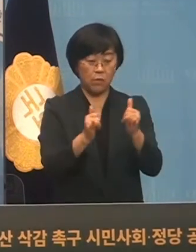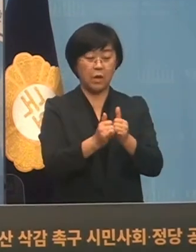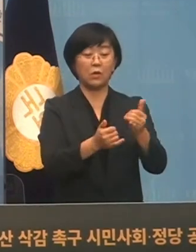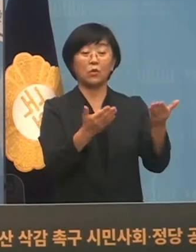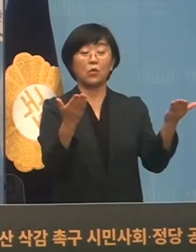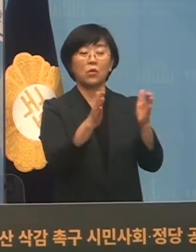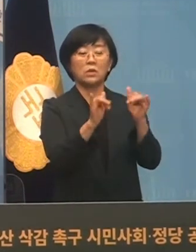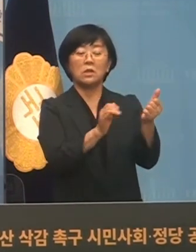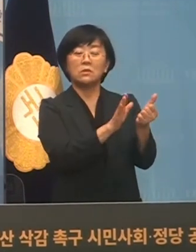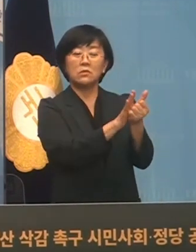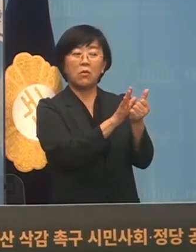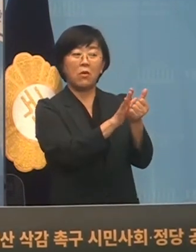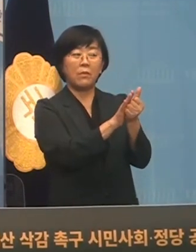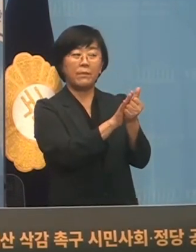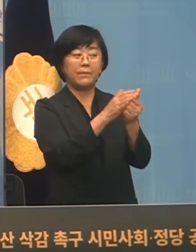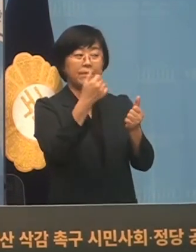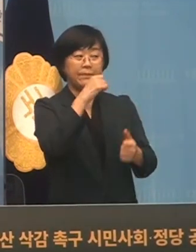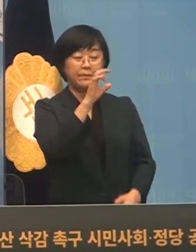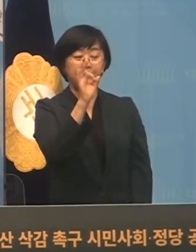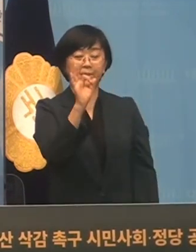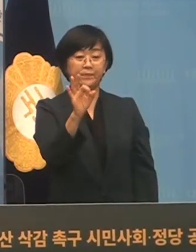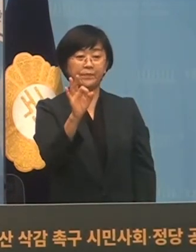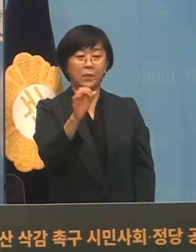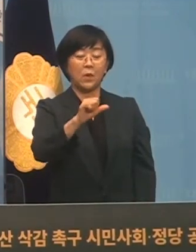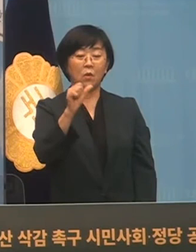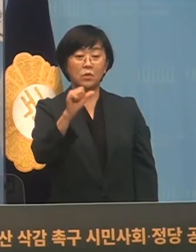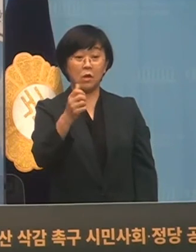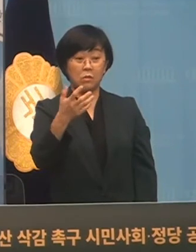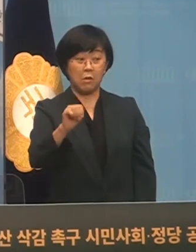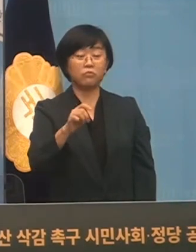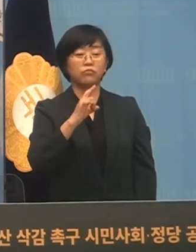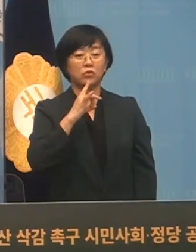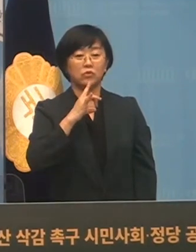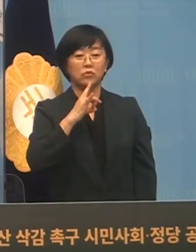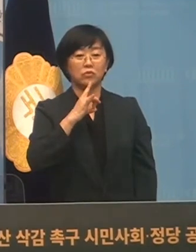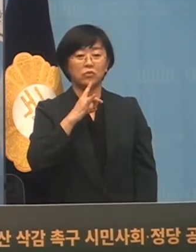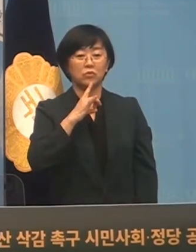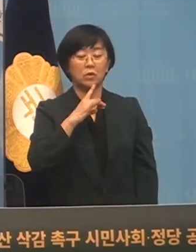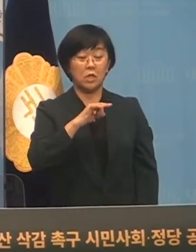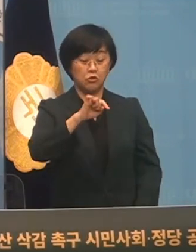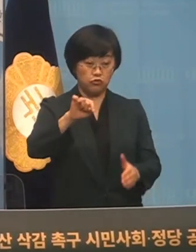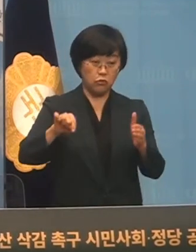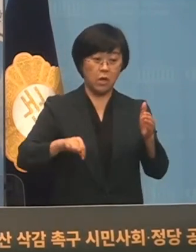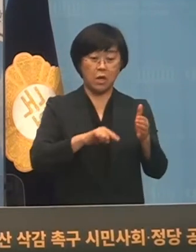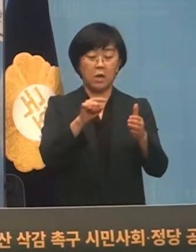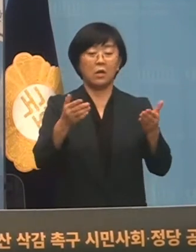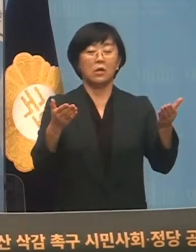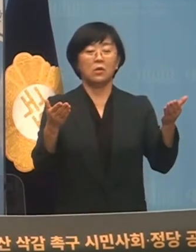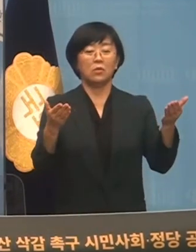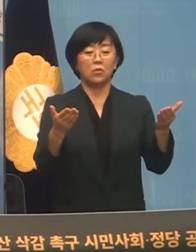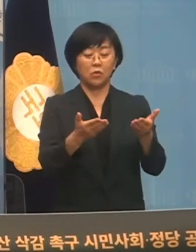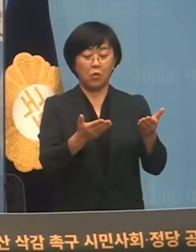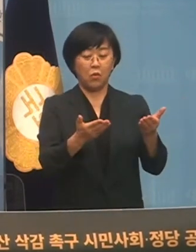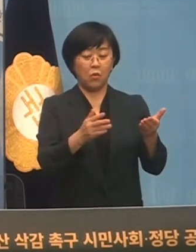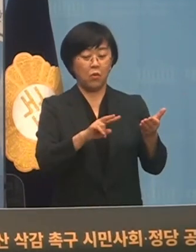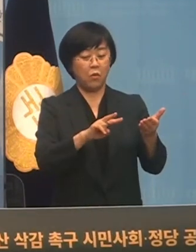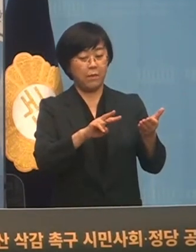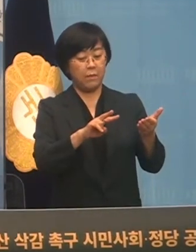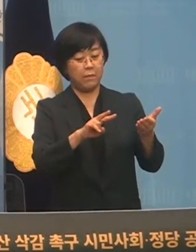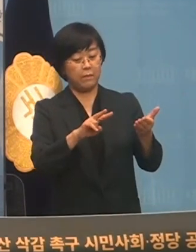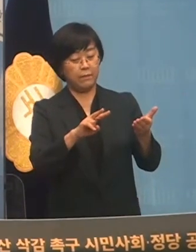노동자들을 지원하겠다라는 예산은 5천억 원에 불과합니다. 이 중에서 노동전환 지원금,